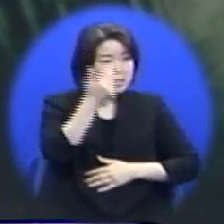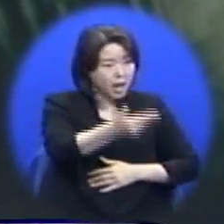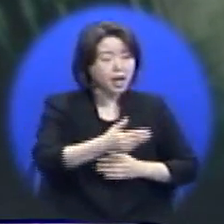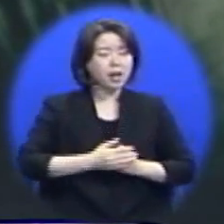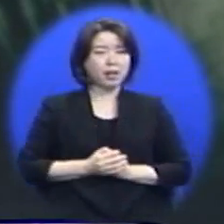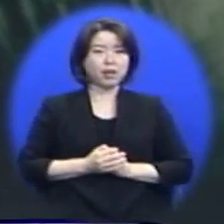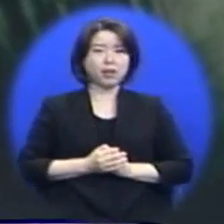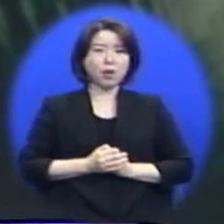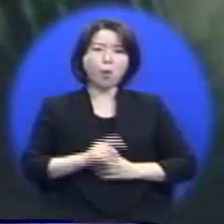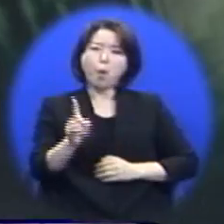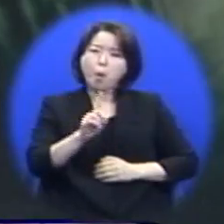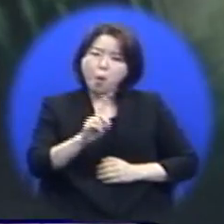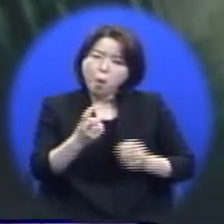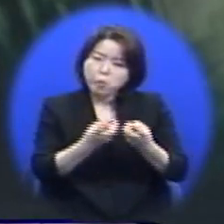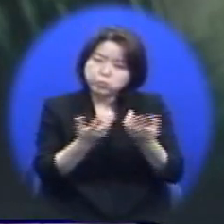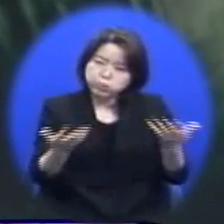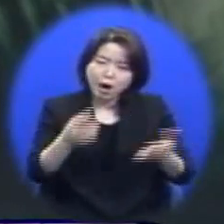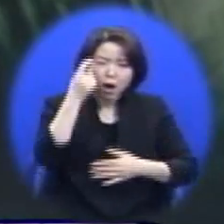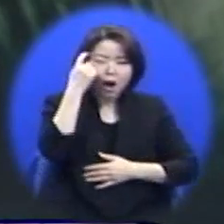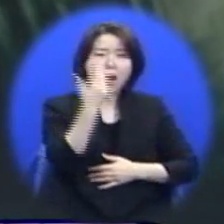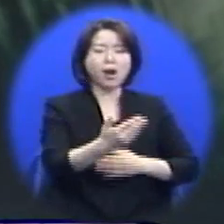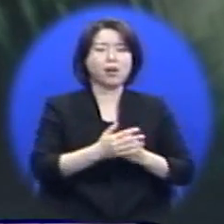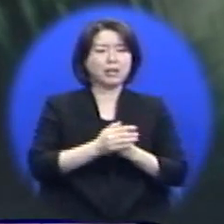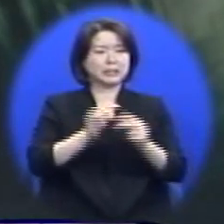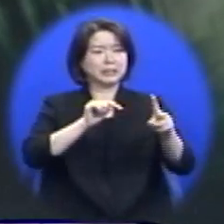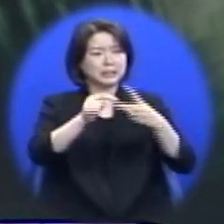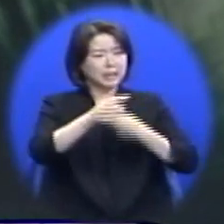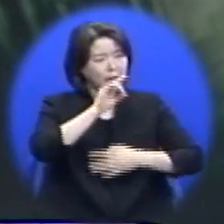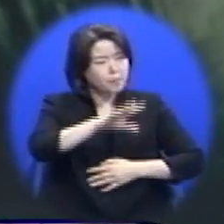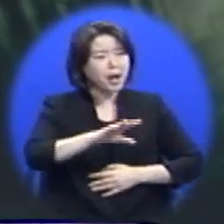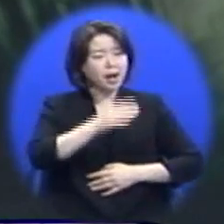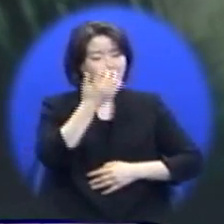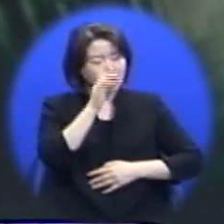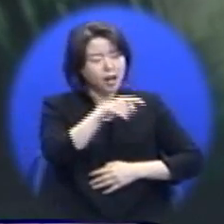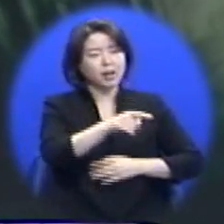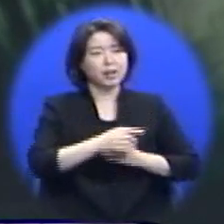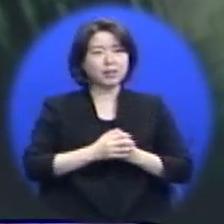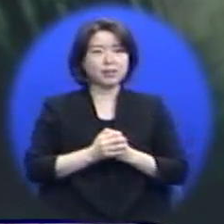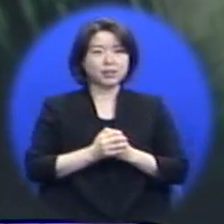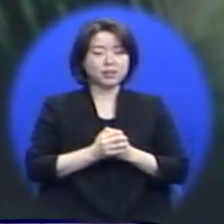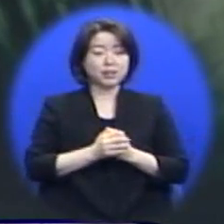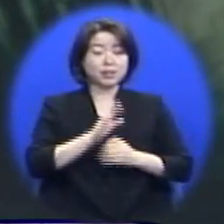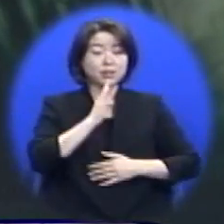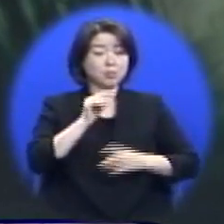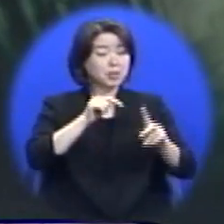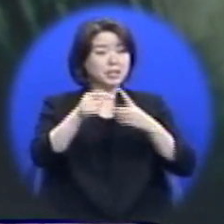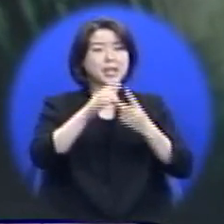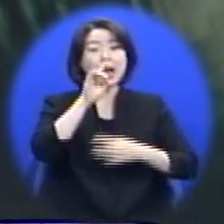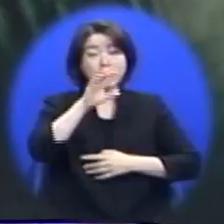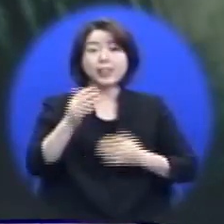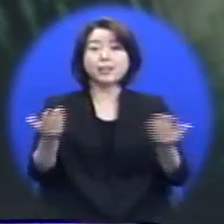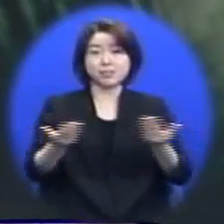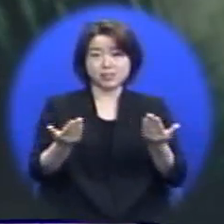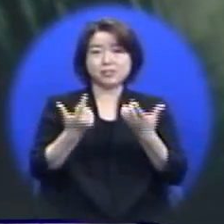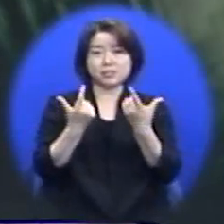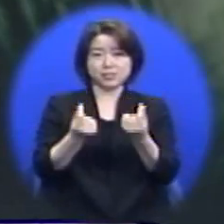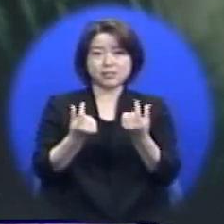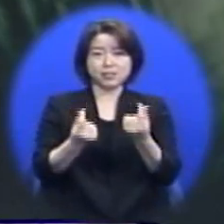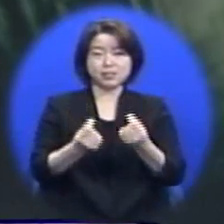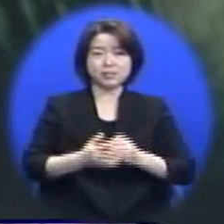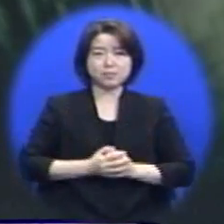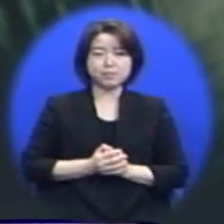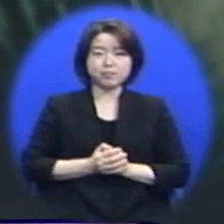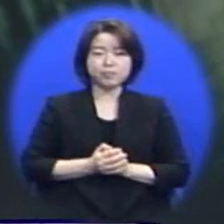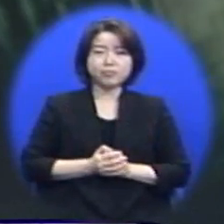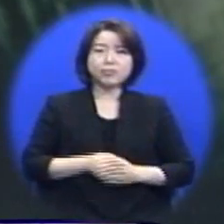당신 어쩌자고 그렇게 하십니까? 이해가 안 되는 일이에요. 정말 이해가 안 되는 일이잖아요.